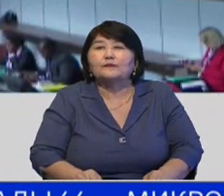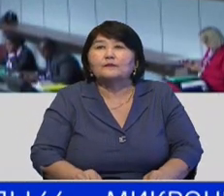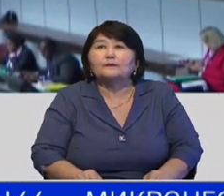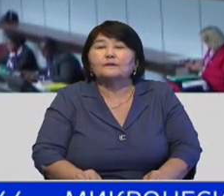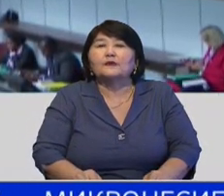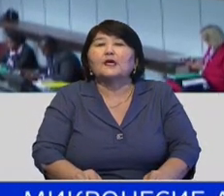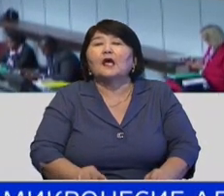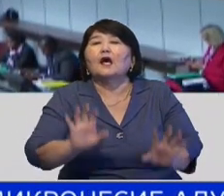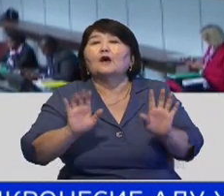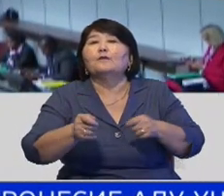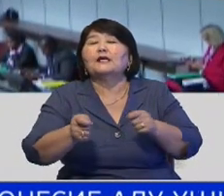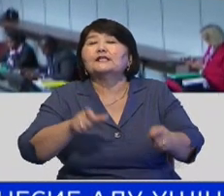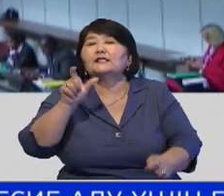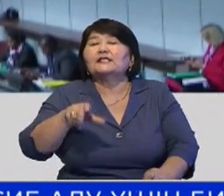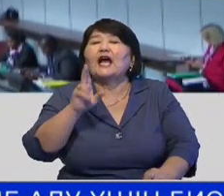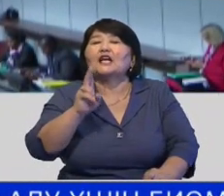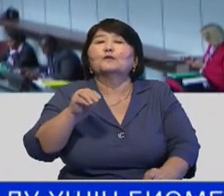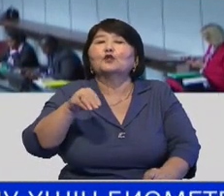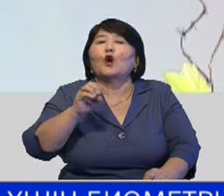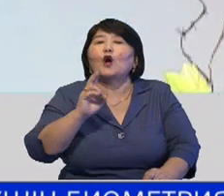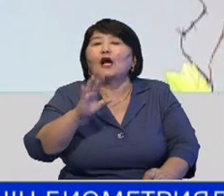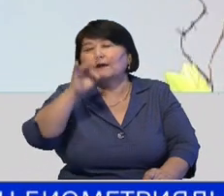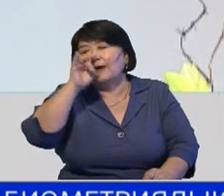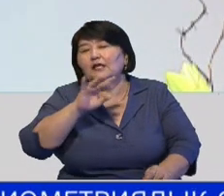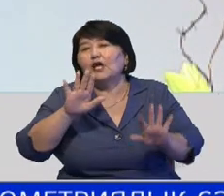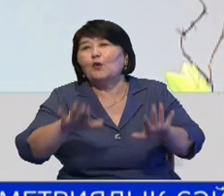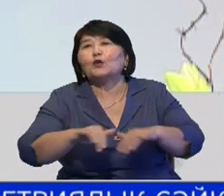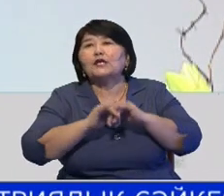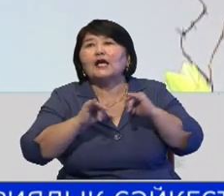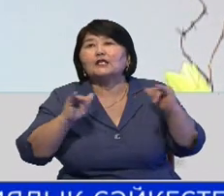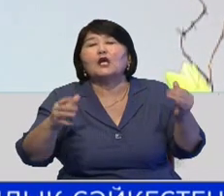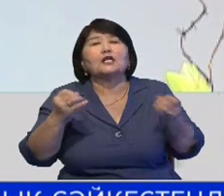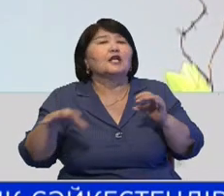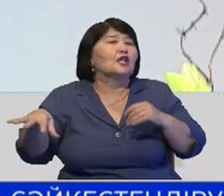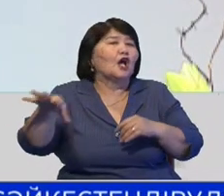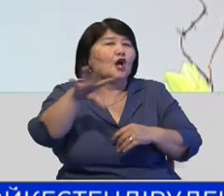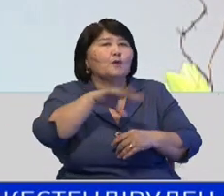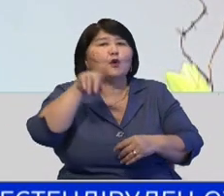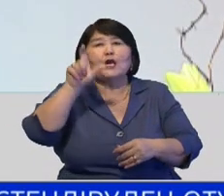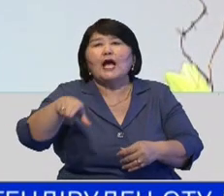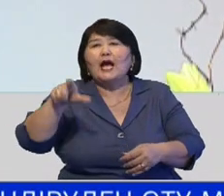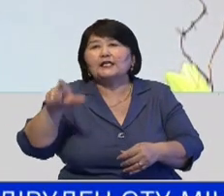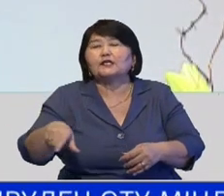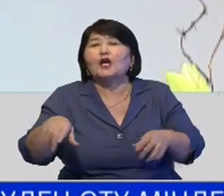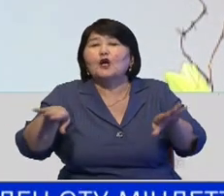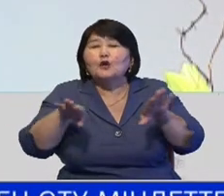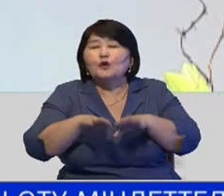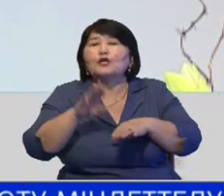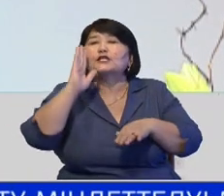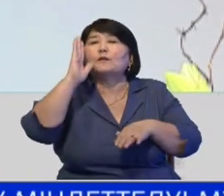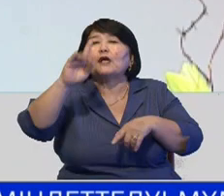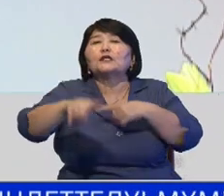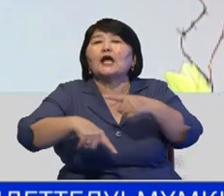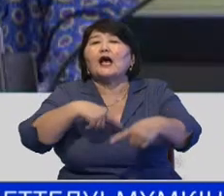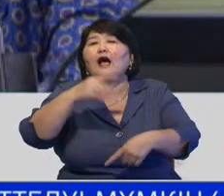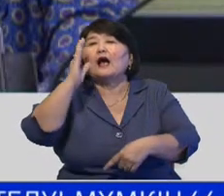Президент Қасым Жомарт Тоқаевтың басшылығымен Қазақстан орнықты дамуға және бүкіл адамзаттың үйлесімді болашағын